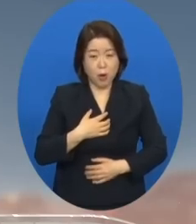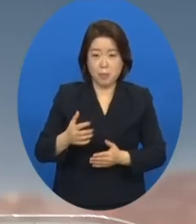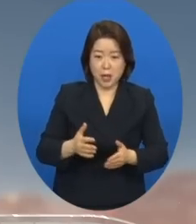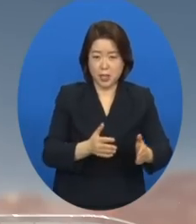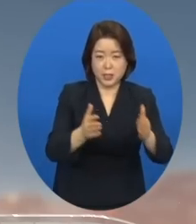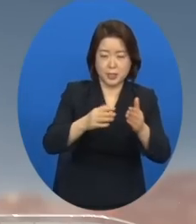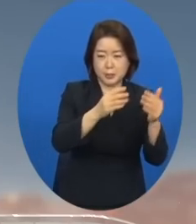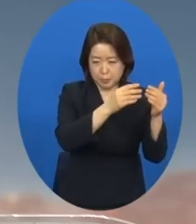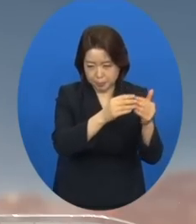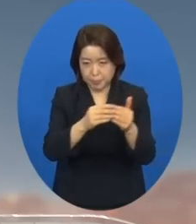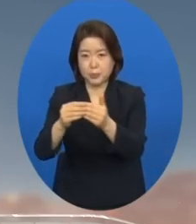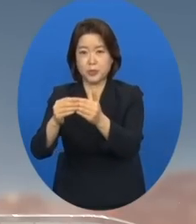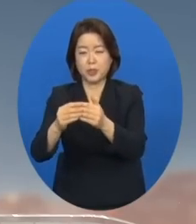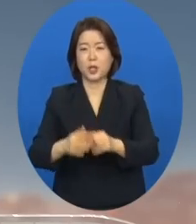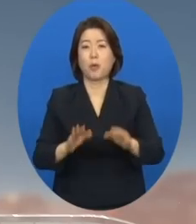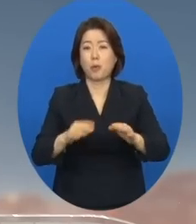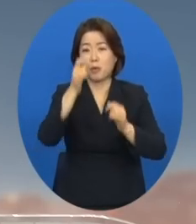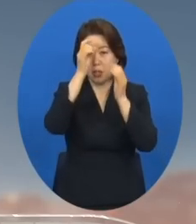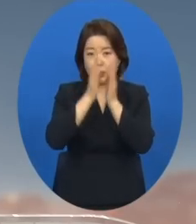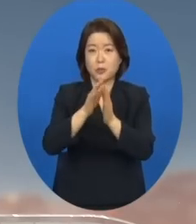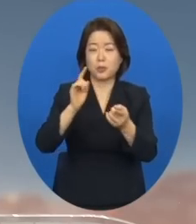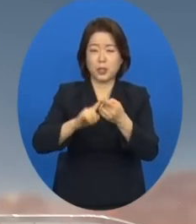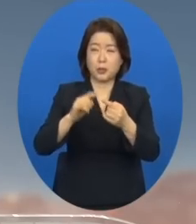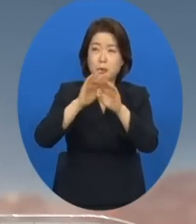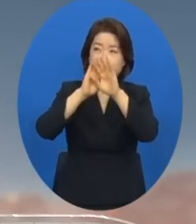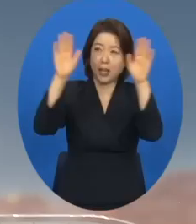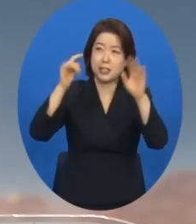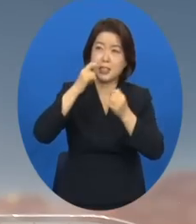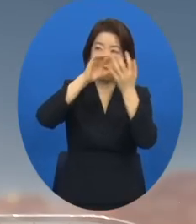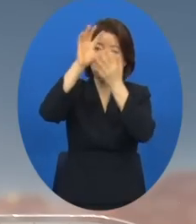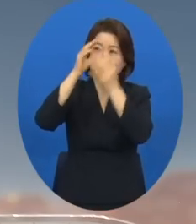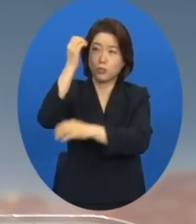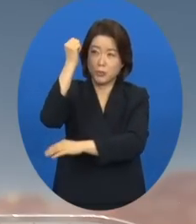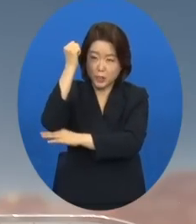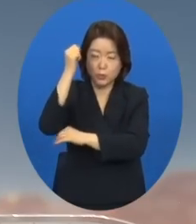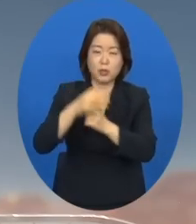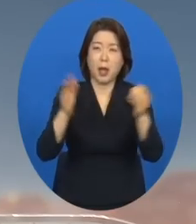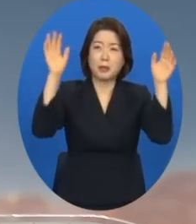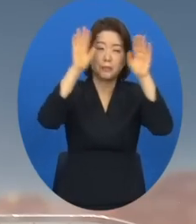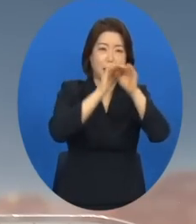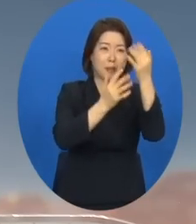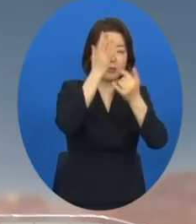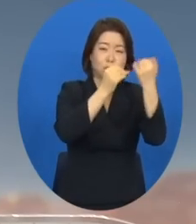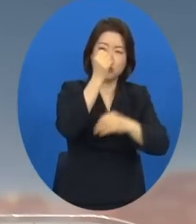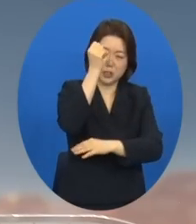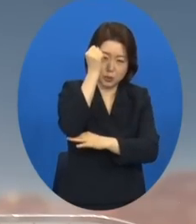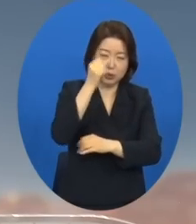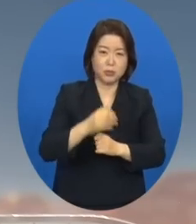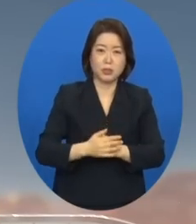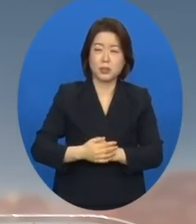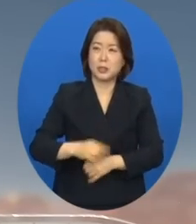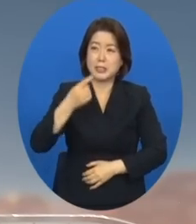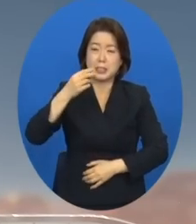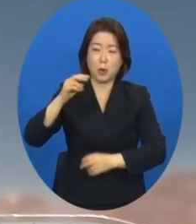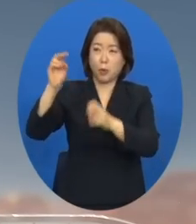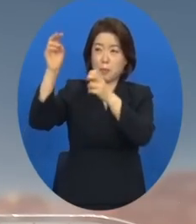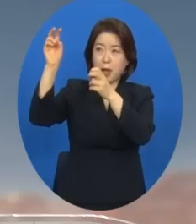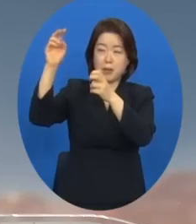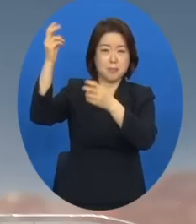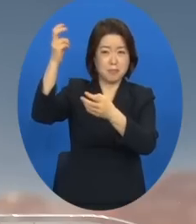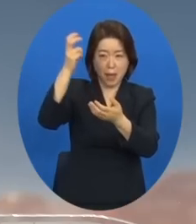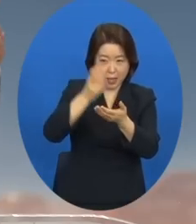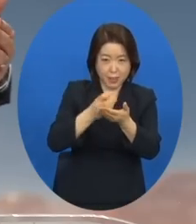인도해 주셨어요 오늘 기도하신 대로 낮에는 그런 기둥 밤에는 불기둥으로 만나와 매출하기를 보내셔서 그들의